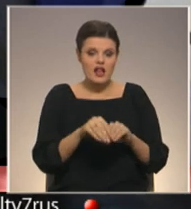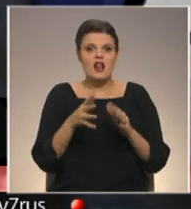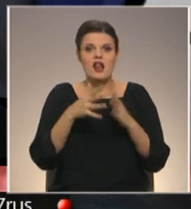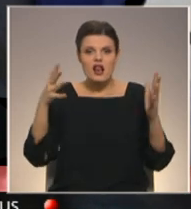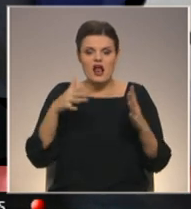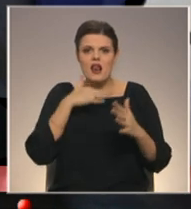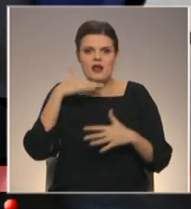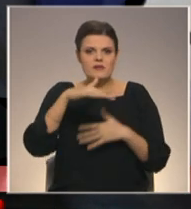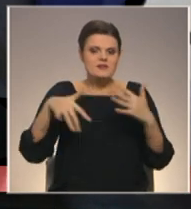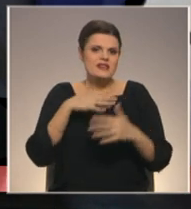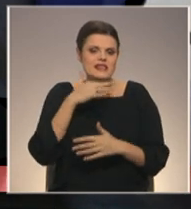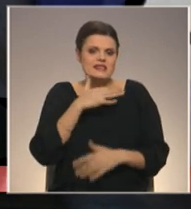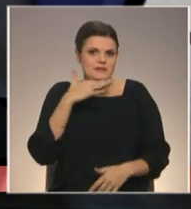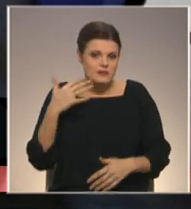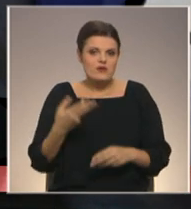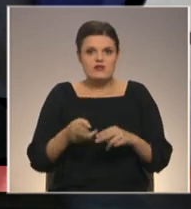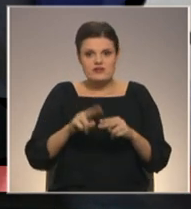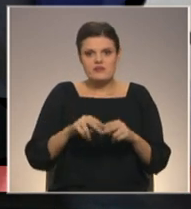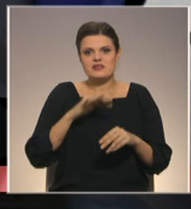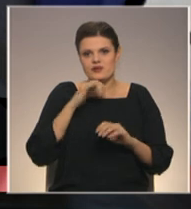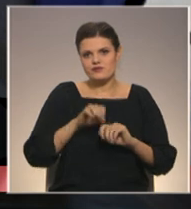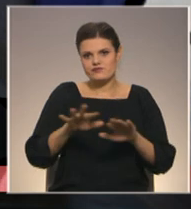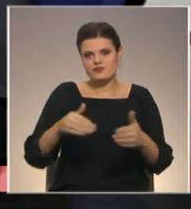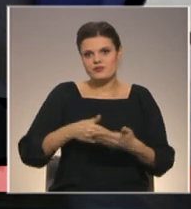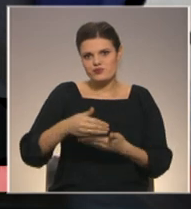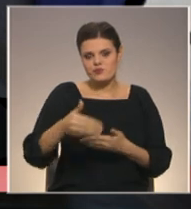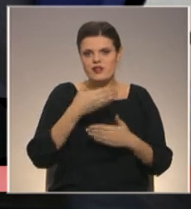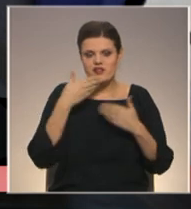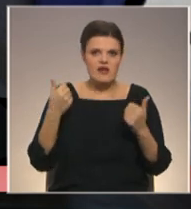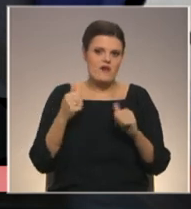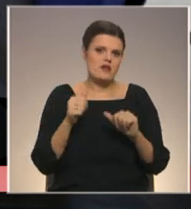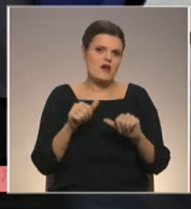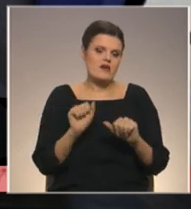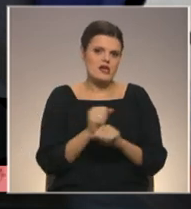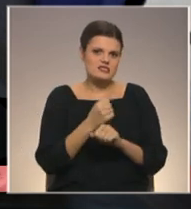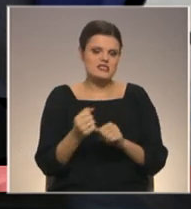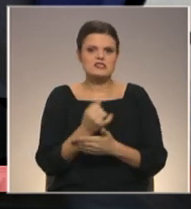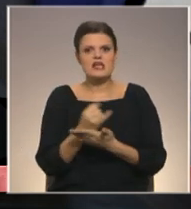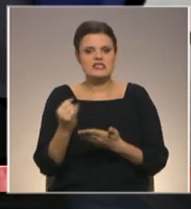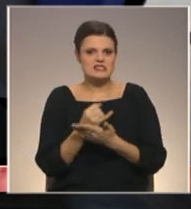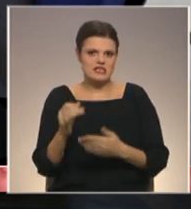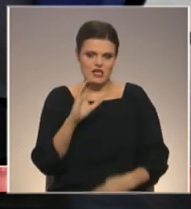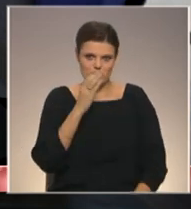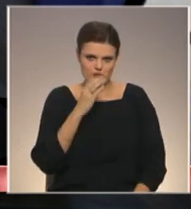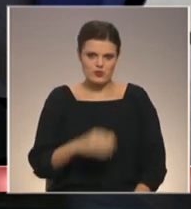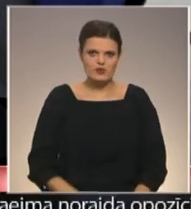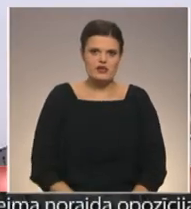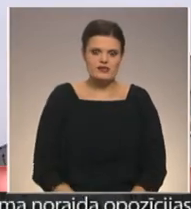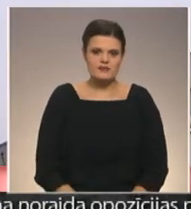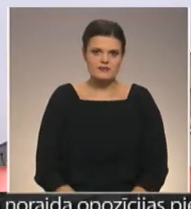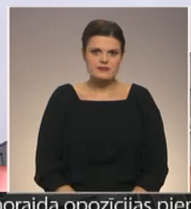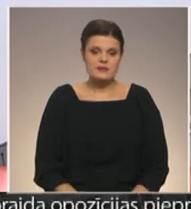liela koncentrācija un baktērija nav spējīga izdzīvot tādā